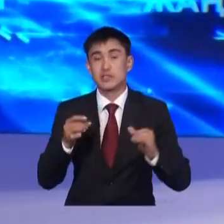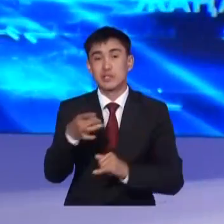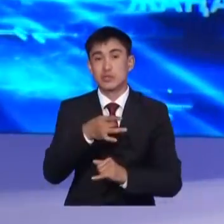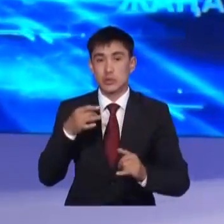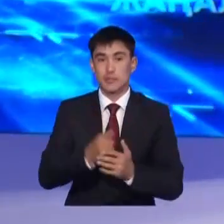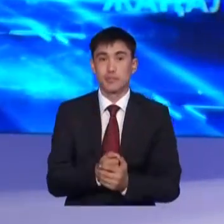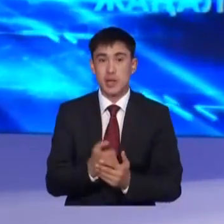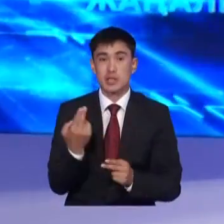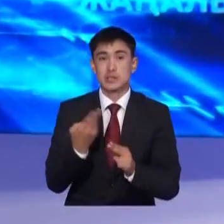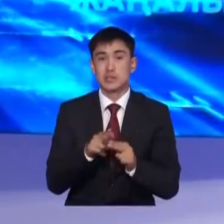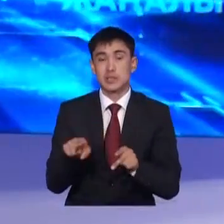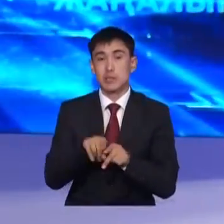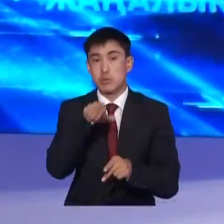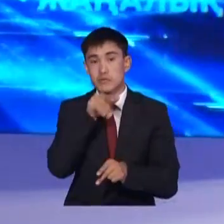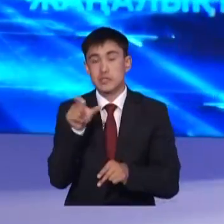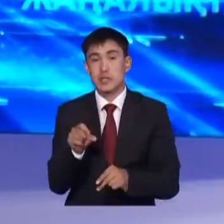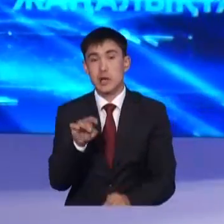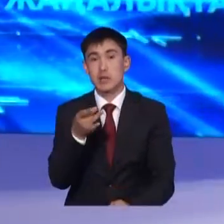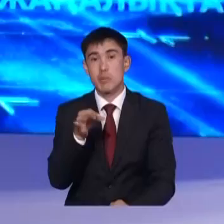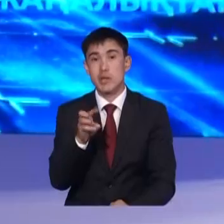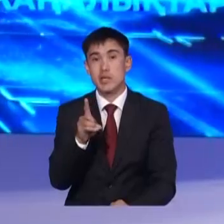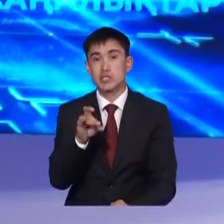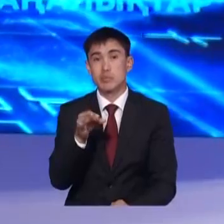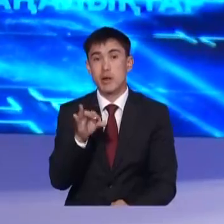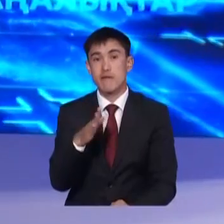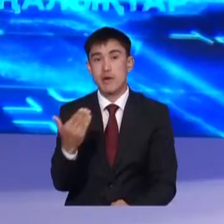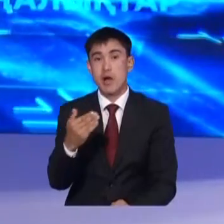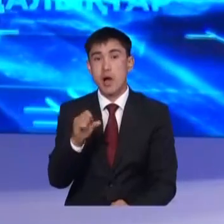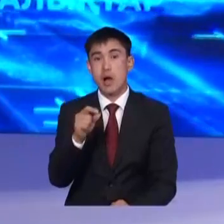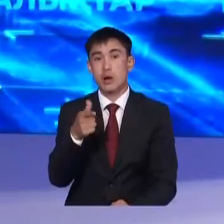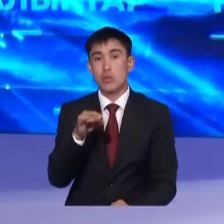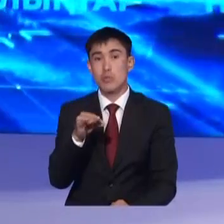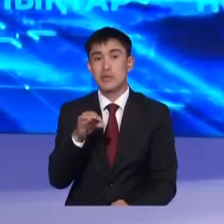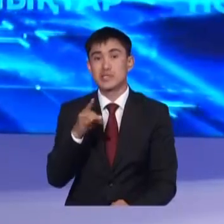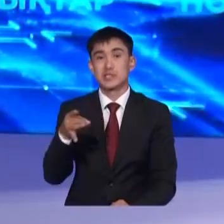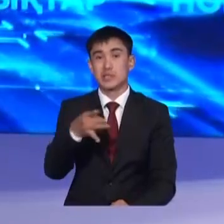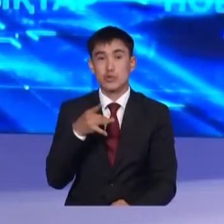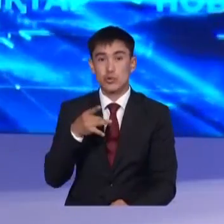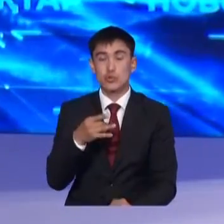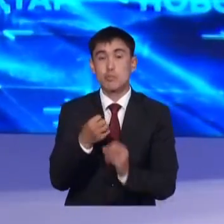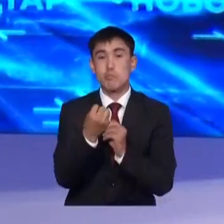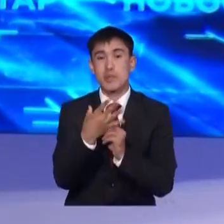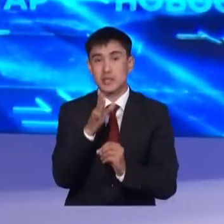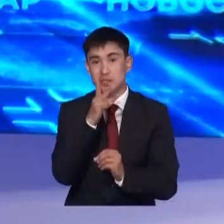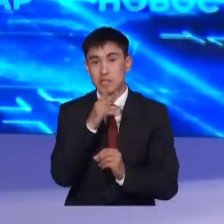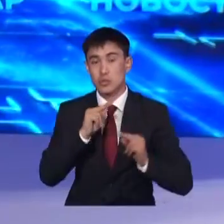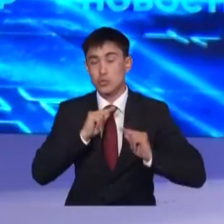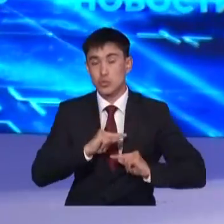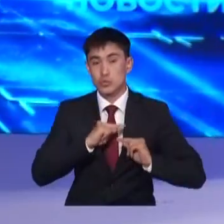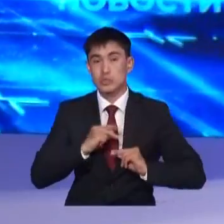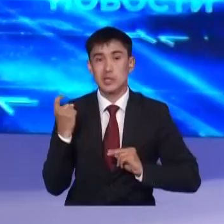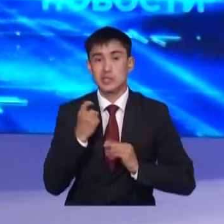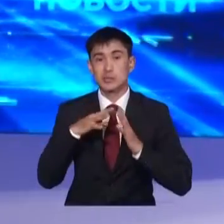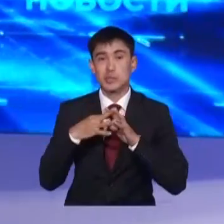развитие региона Один из таких профессионалов арган бай кенжебаев агроном из кельнского района уже 15 лет